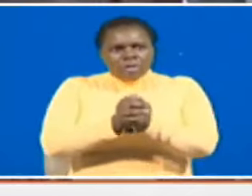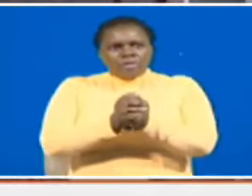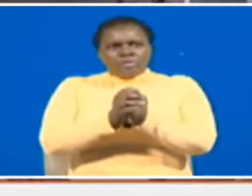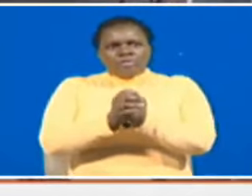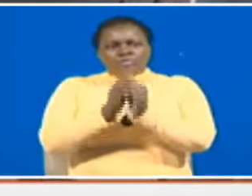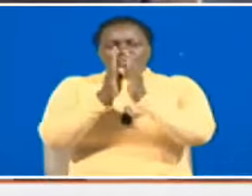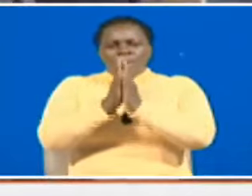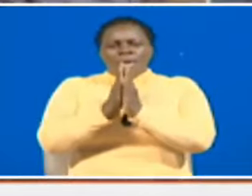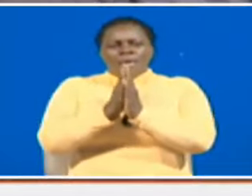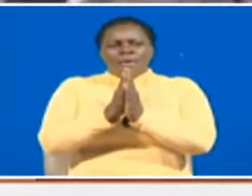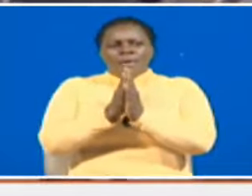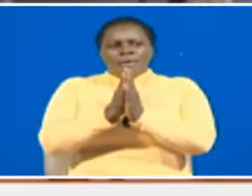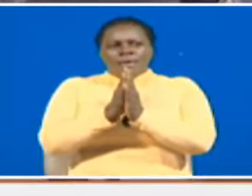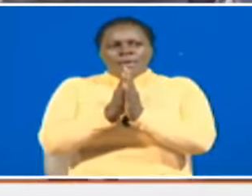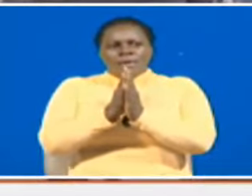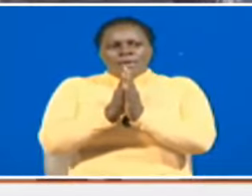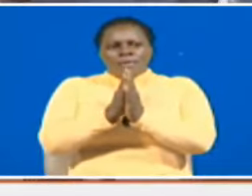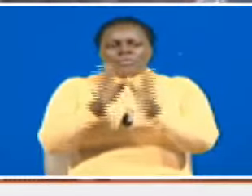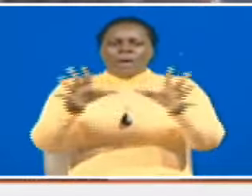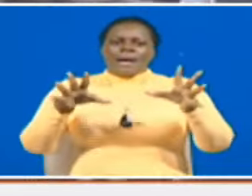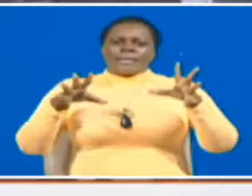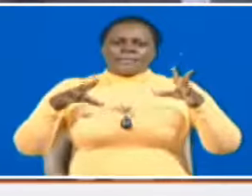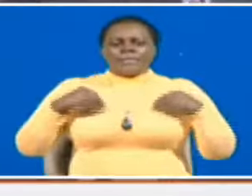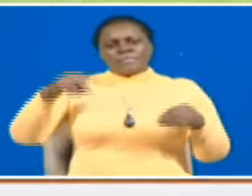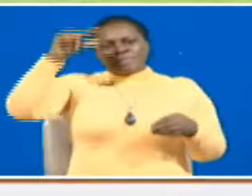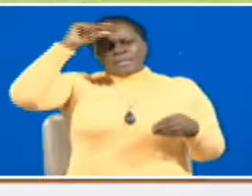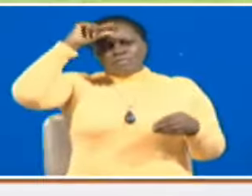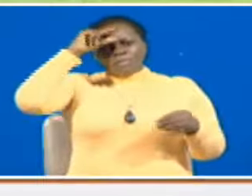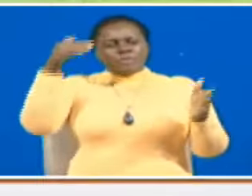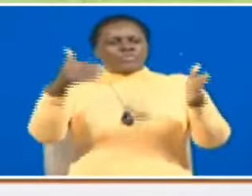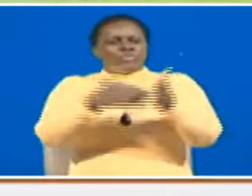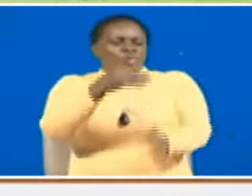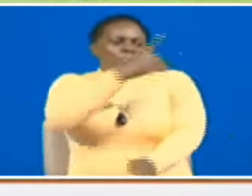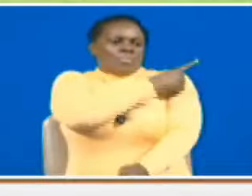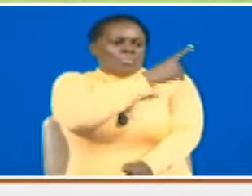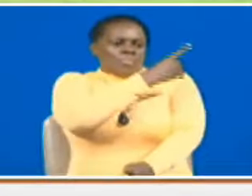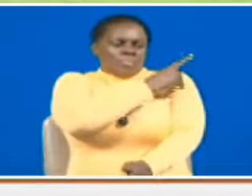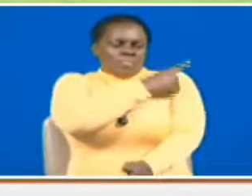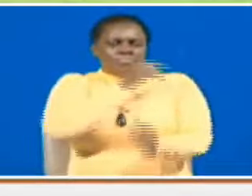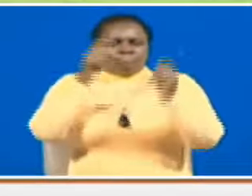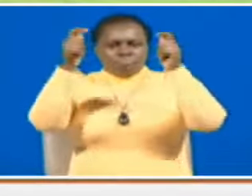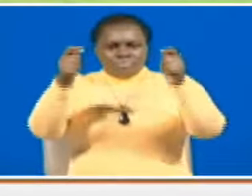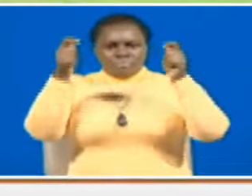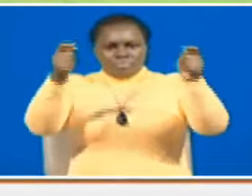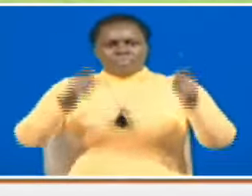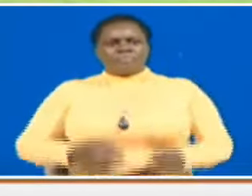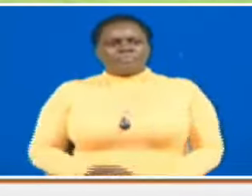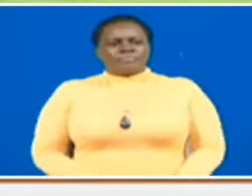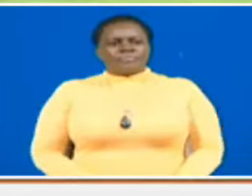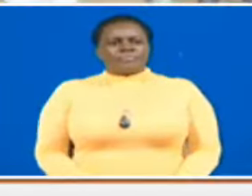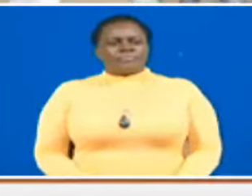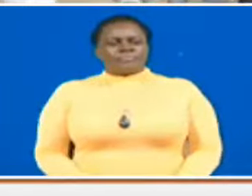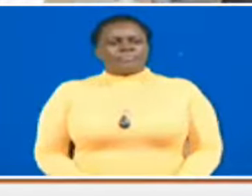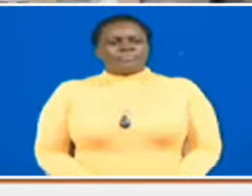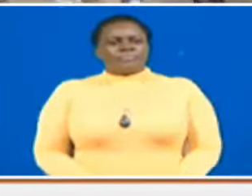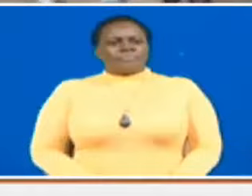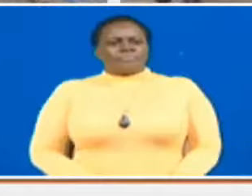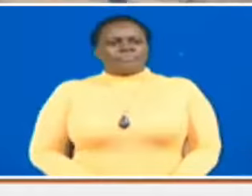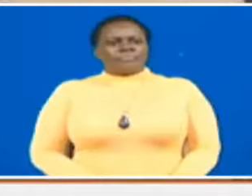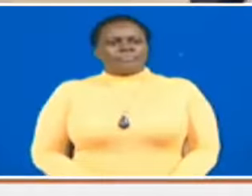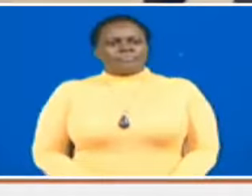matabibu kulegeza kamba na kuitikia wito wa serikali kusitisha mgomo. Catherine Imuraget, KTN